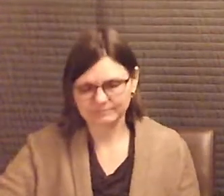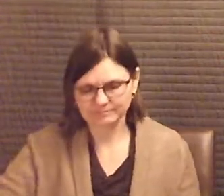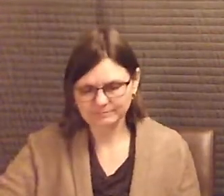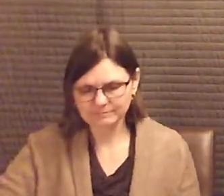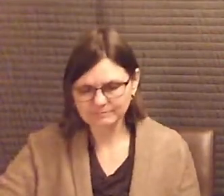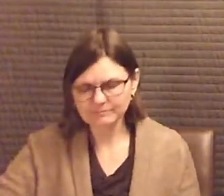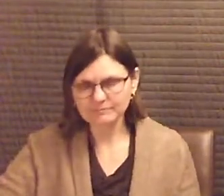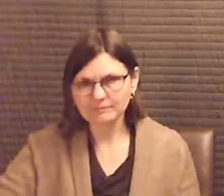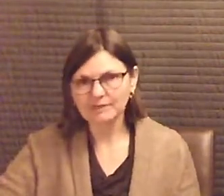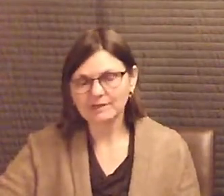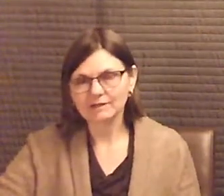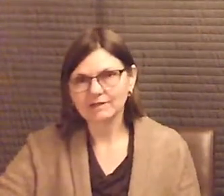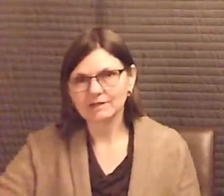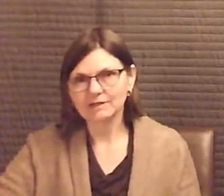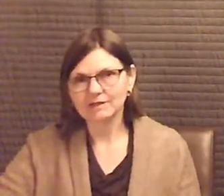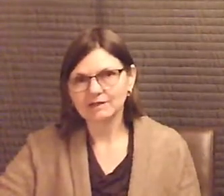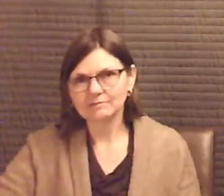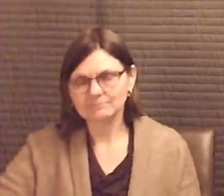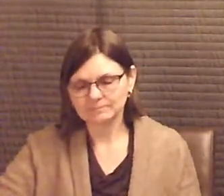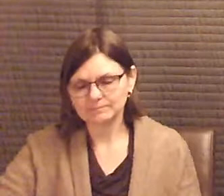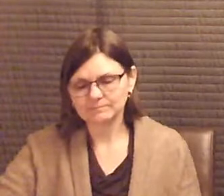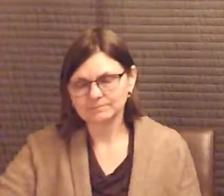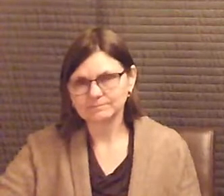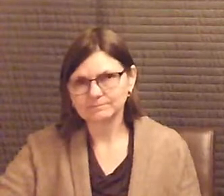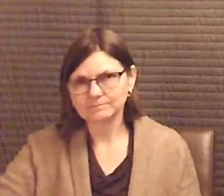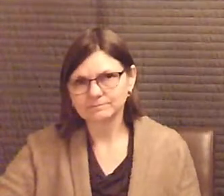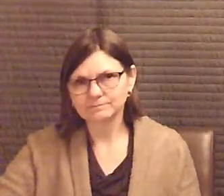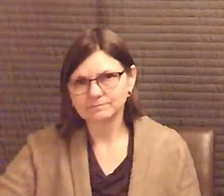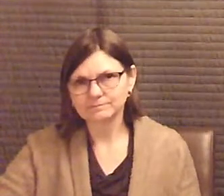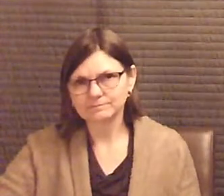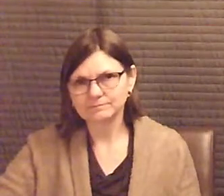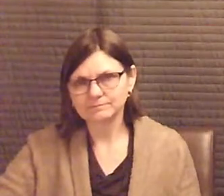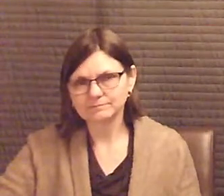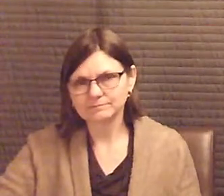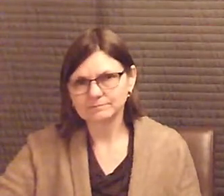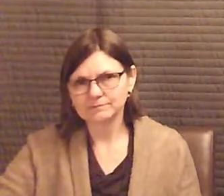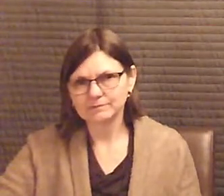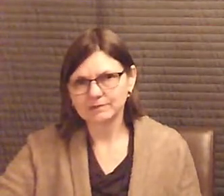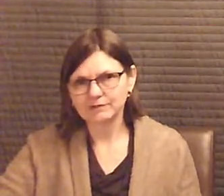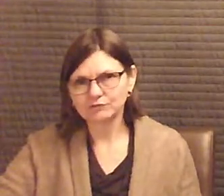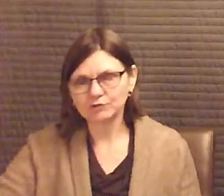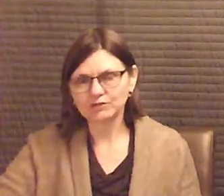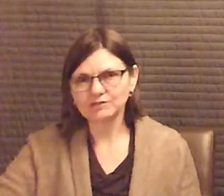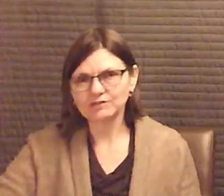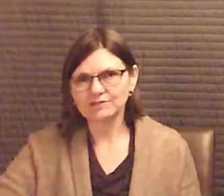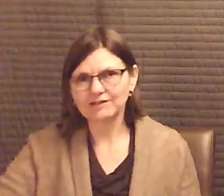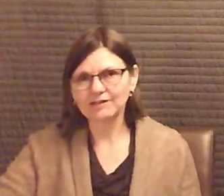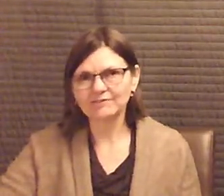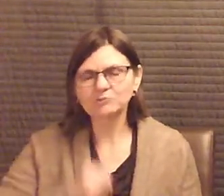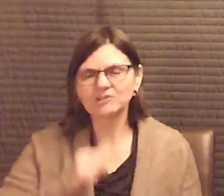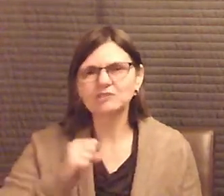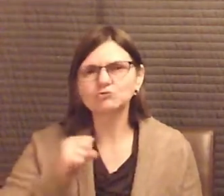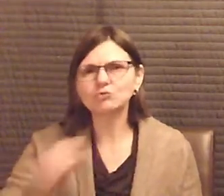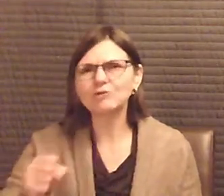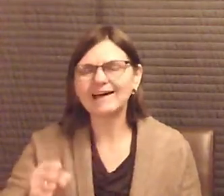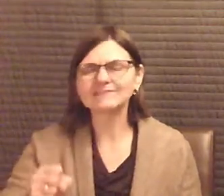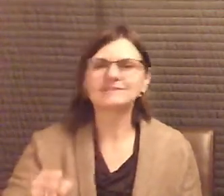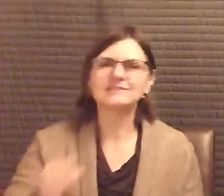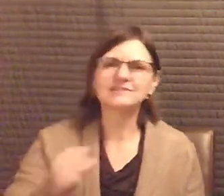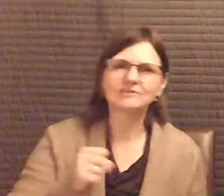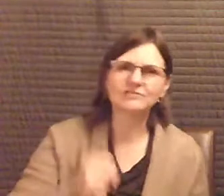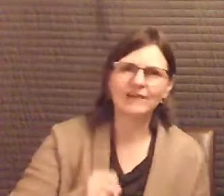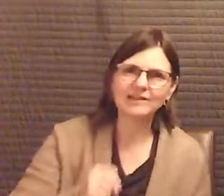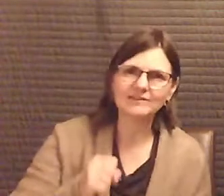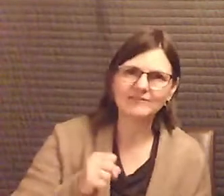don't allow it to cause to reject en zorgen dat hebben moeten niet toelaten